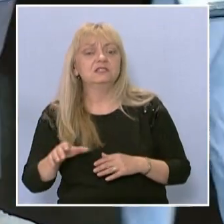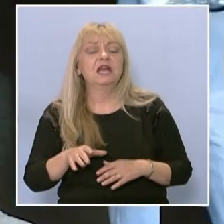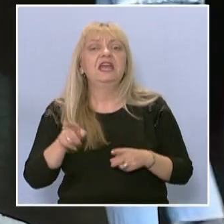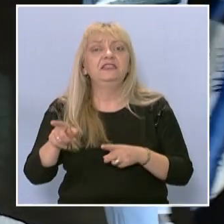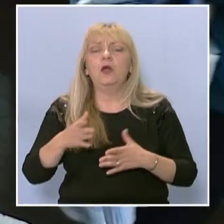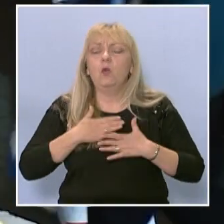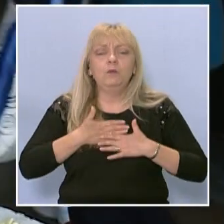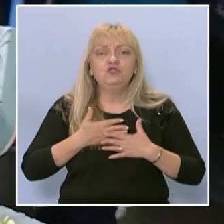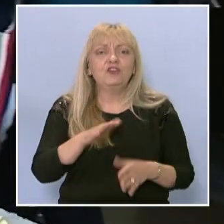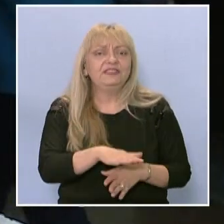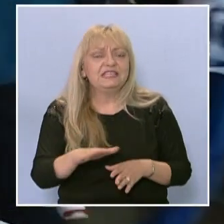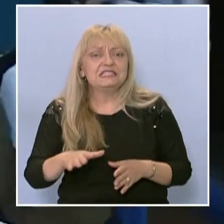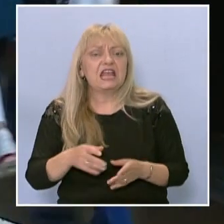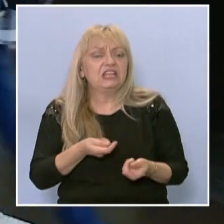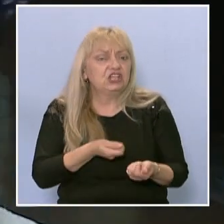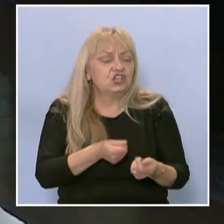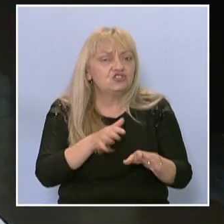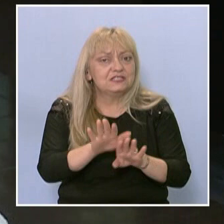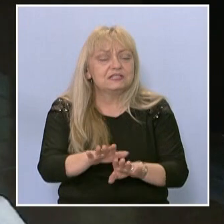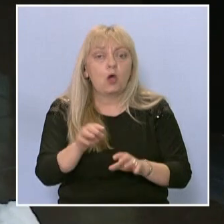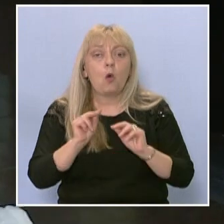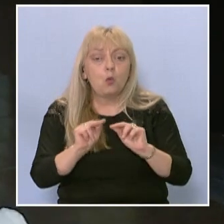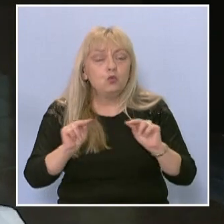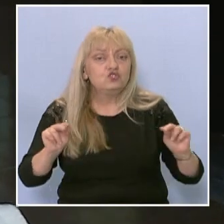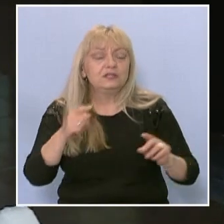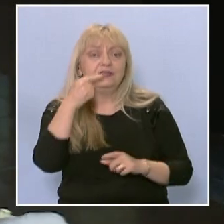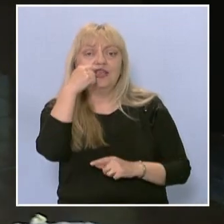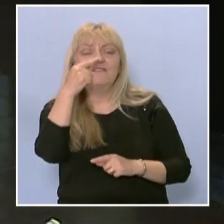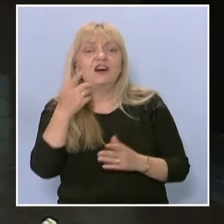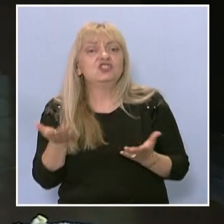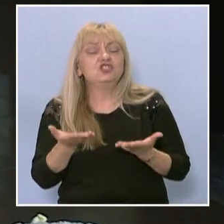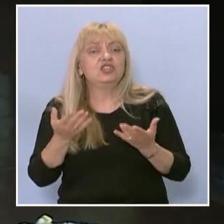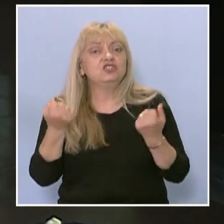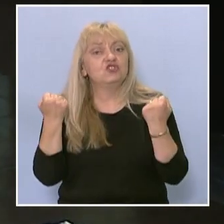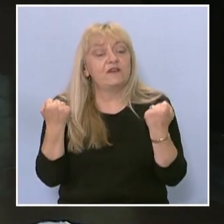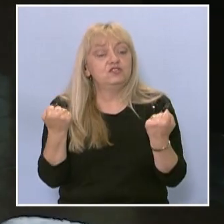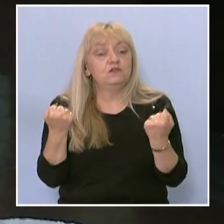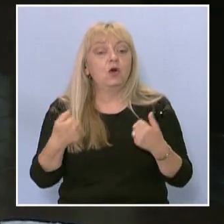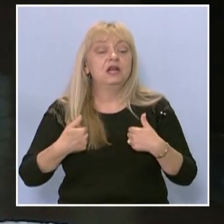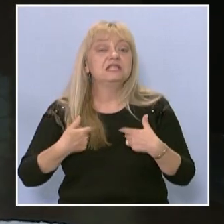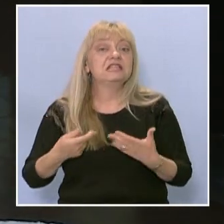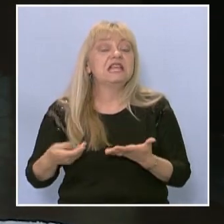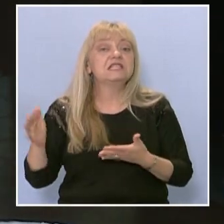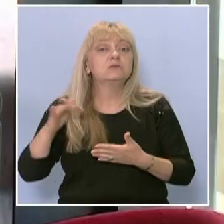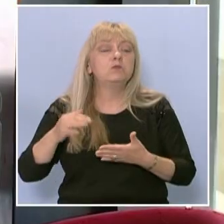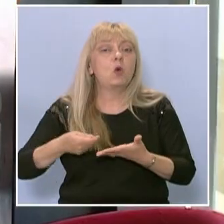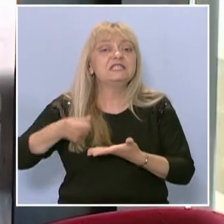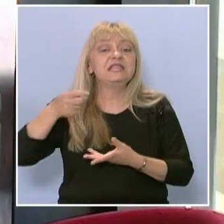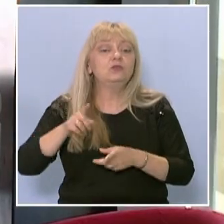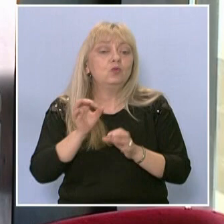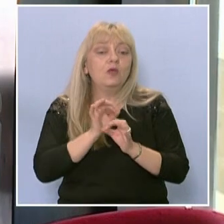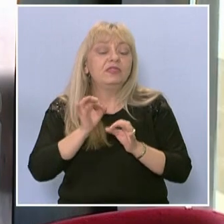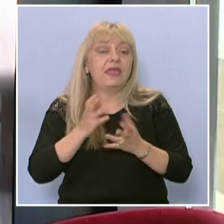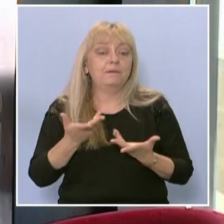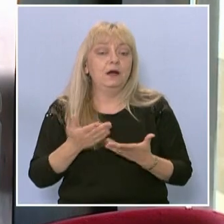ги, обгрижват ги, учат ги на важните неща от живота. И за нас това по-ценно от това, като родители няма.